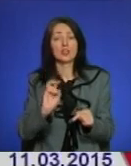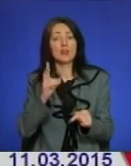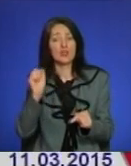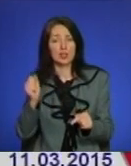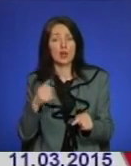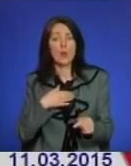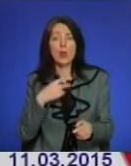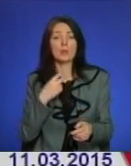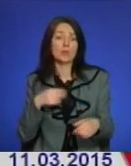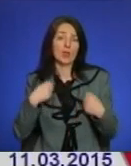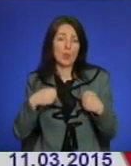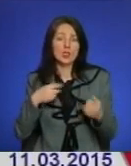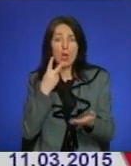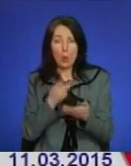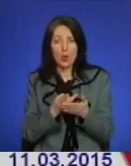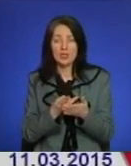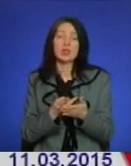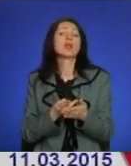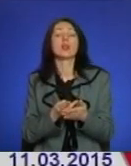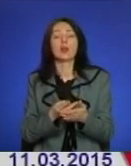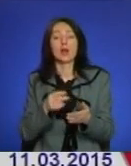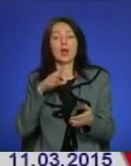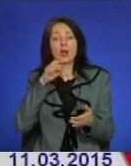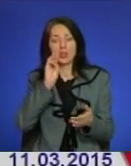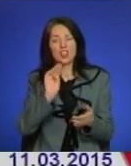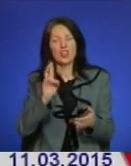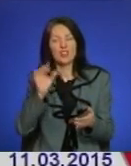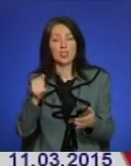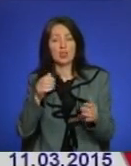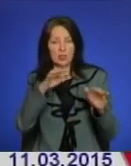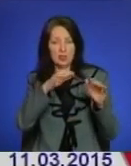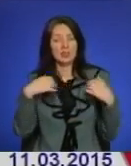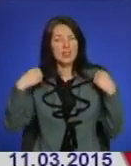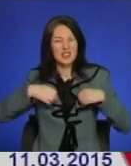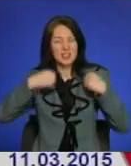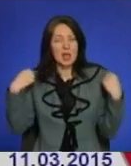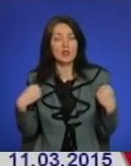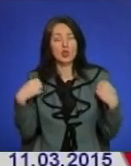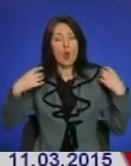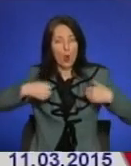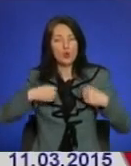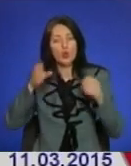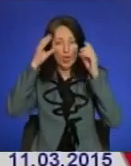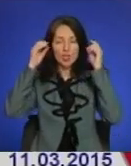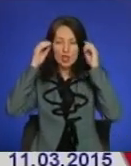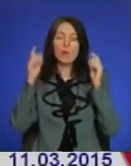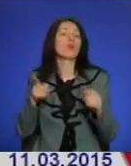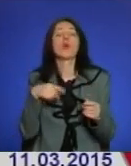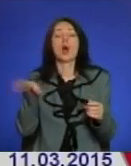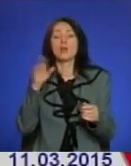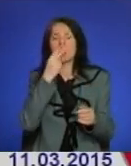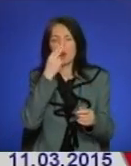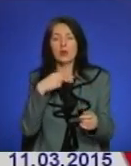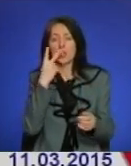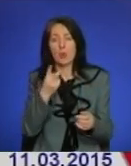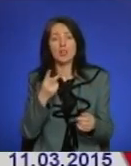знявши з нього шапку, бо всі привикли в нього бачити таку сувору людину, яка дивиться на всіх зверху. Ми намагалися наблизити його до людей. Ми намагалися